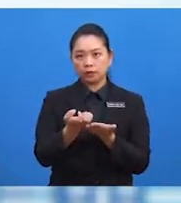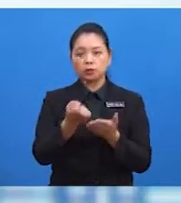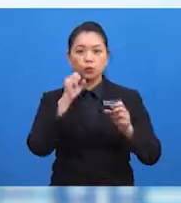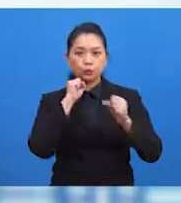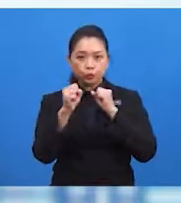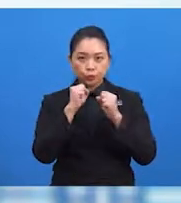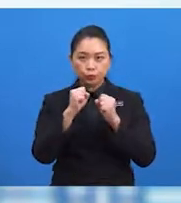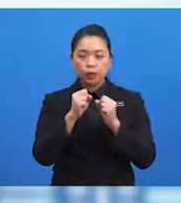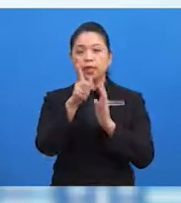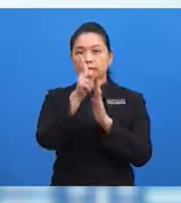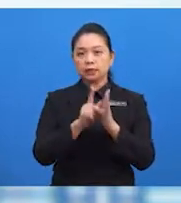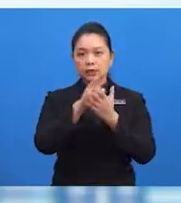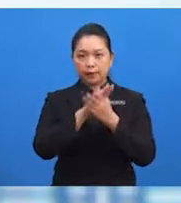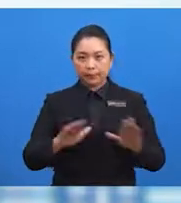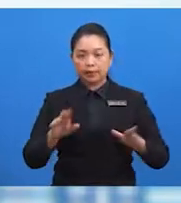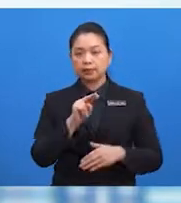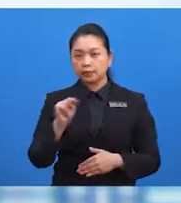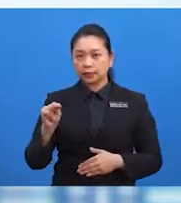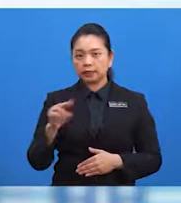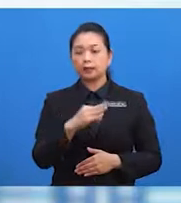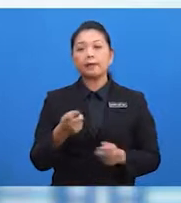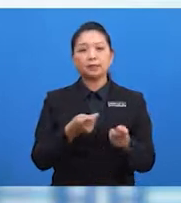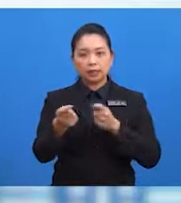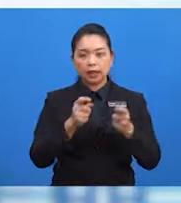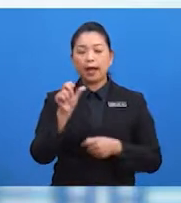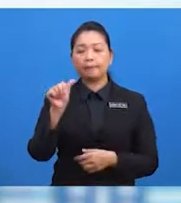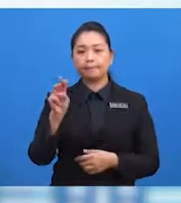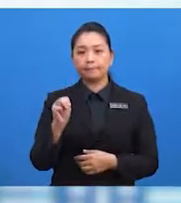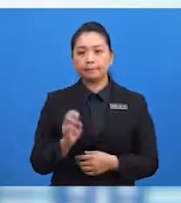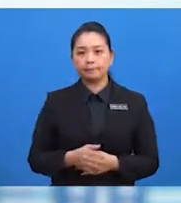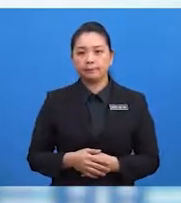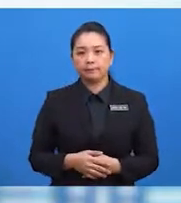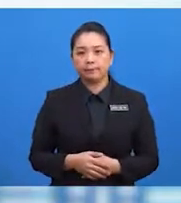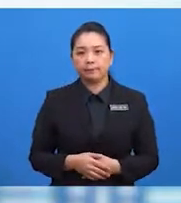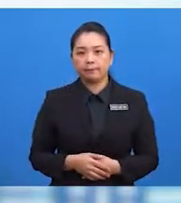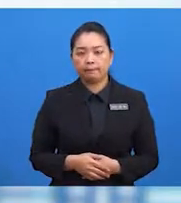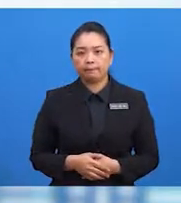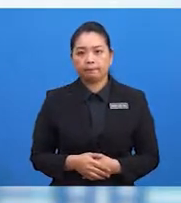sosial, perkhidmatan keselamatan dan pentadbiran am.